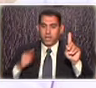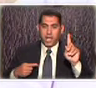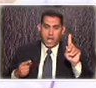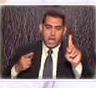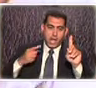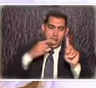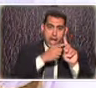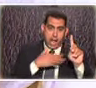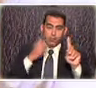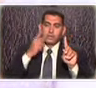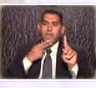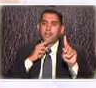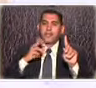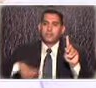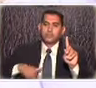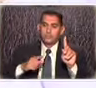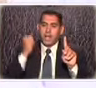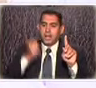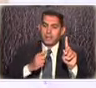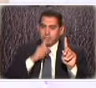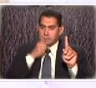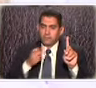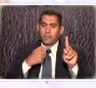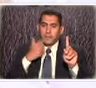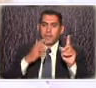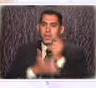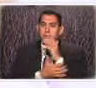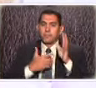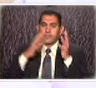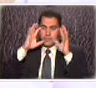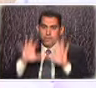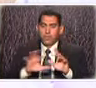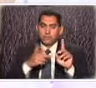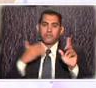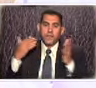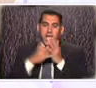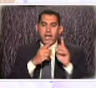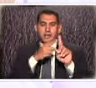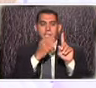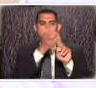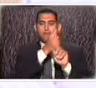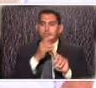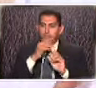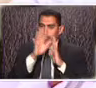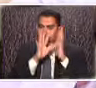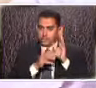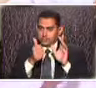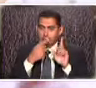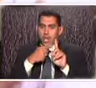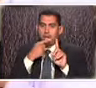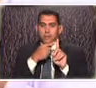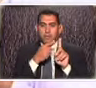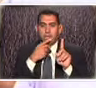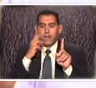يبرر انخفاض الوسيله نعم مقابل الاخر ايضا الوسيله لا تغسل الغايه لا اقول لان وسيلتي